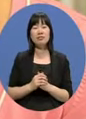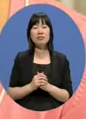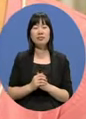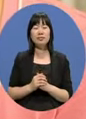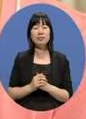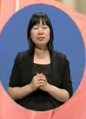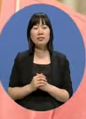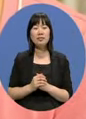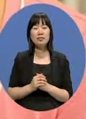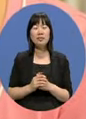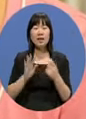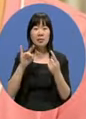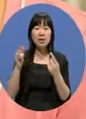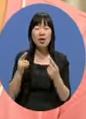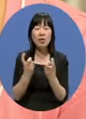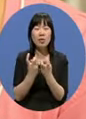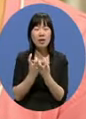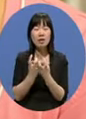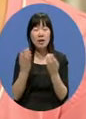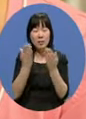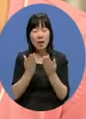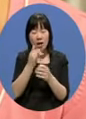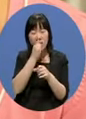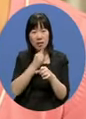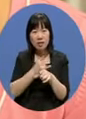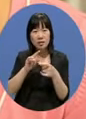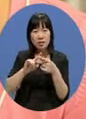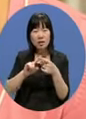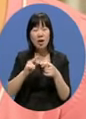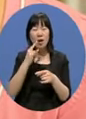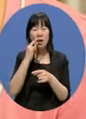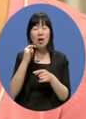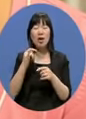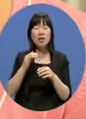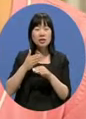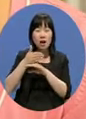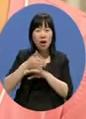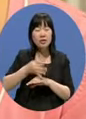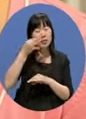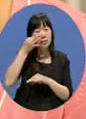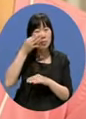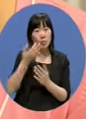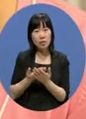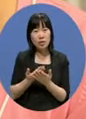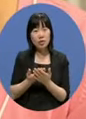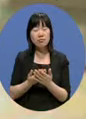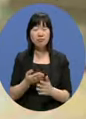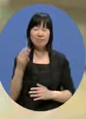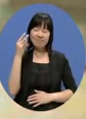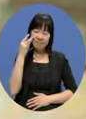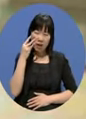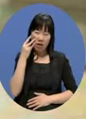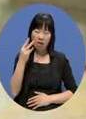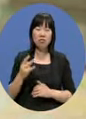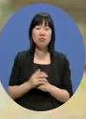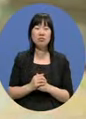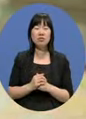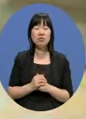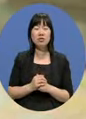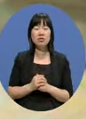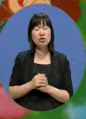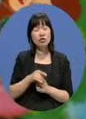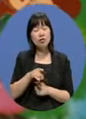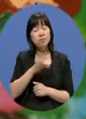맞춰지니네음 한번 이거 어떻게 퍼즐 맞추는 건지 엄마한테 천천히 한번 보여 줄래네 이게